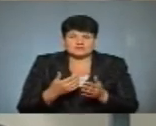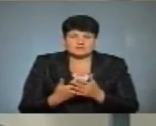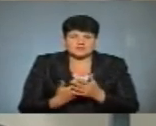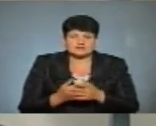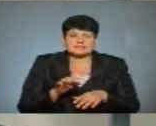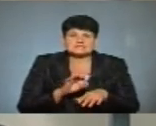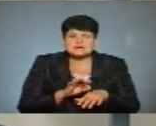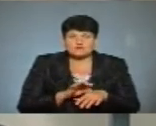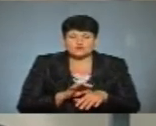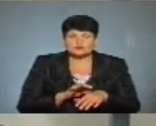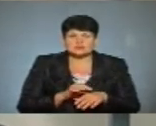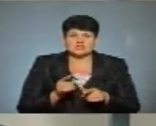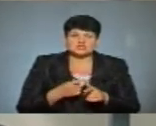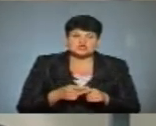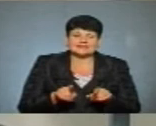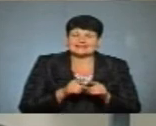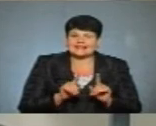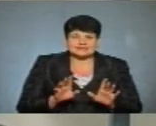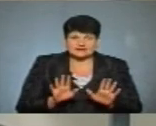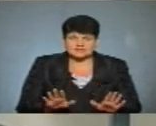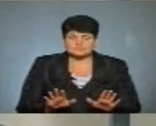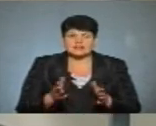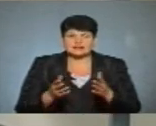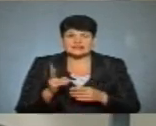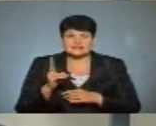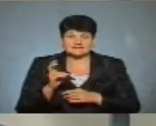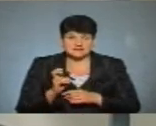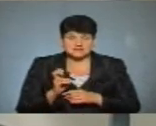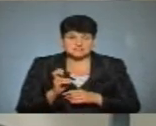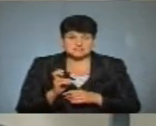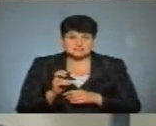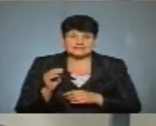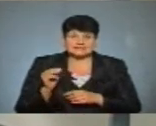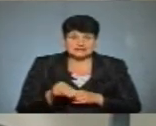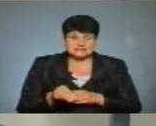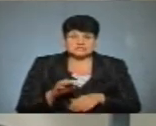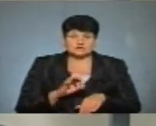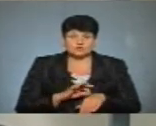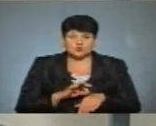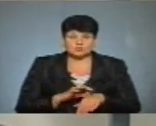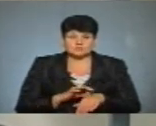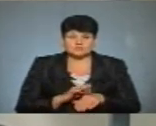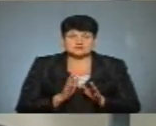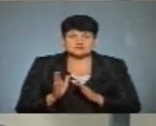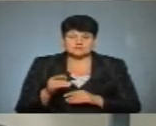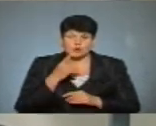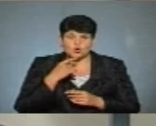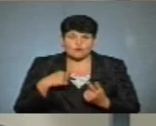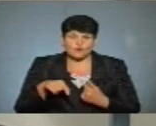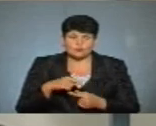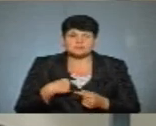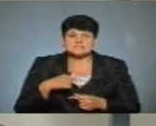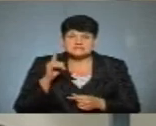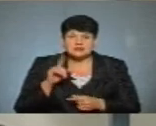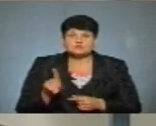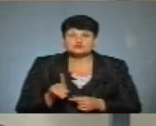такі захворювання чи не такі, але 200 тисяч хвороби системного кровообігу. Ми знаємо сьогодні,